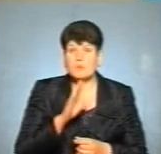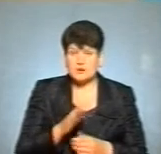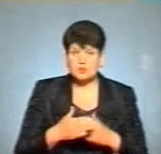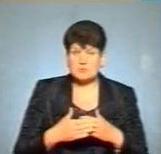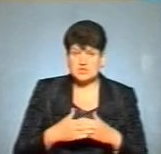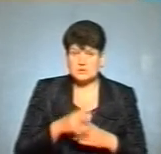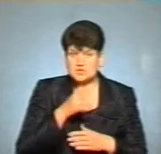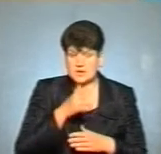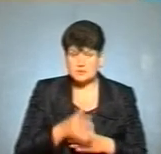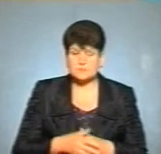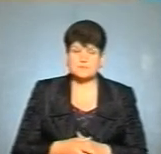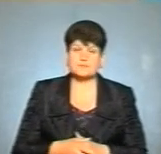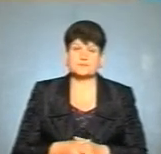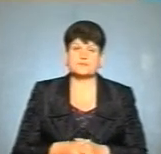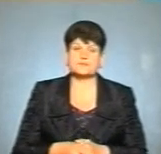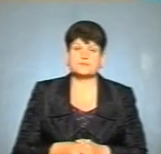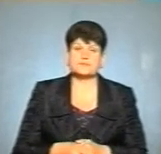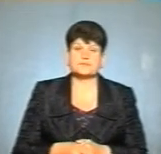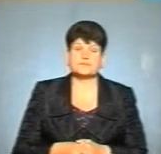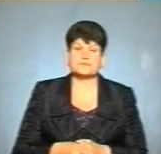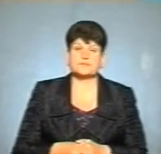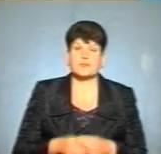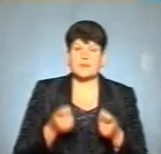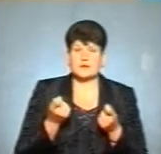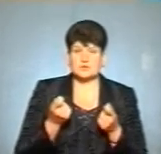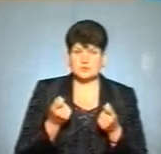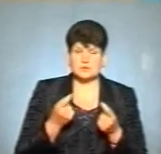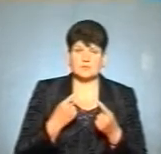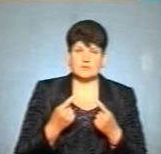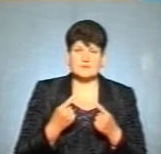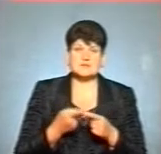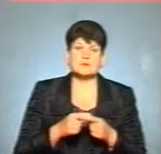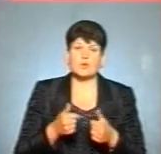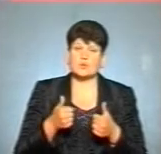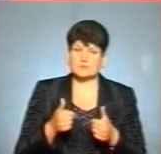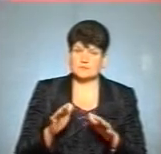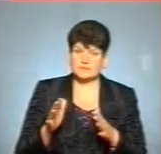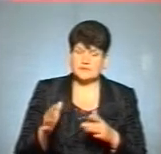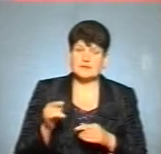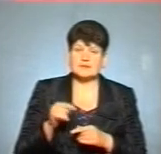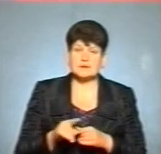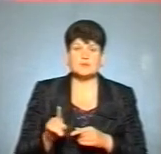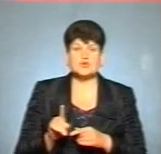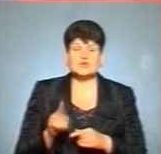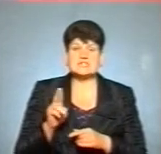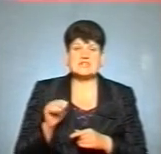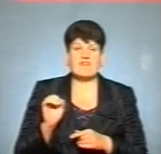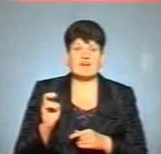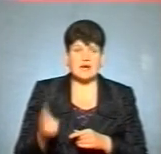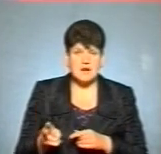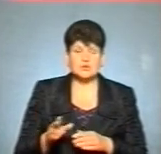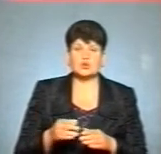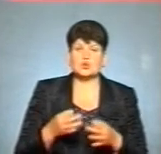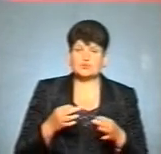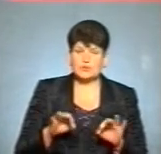часом. Так, абсолютно, найближчим часом. Трохи розбавимо це все позитивним моментом. Це те, що ЦВК дозволила